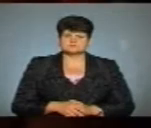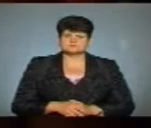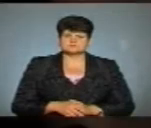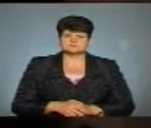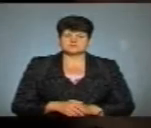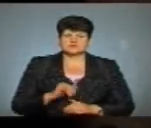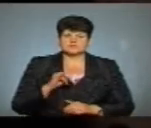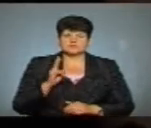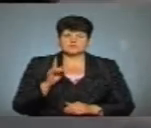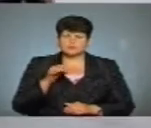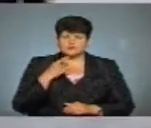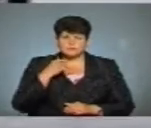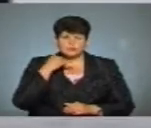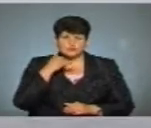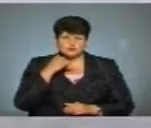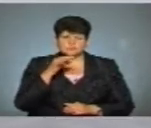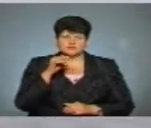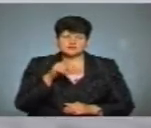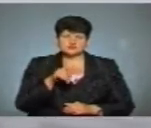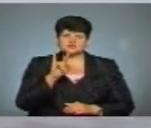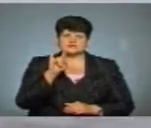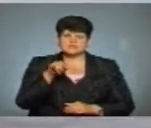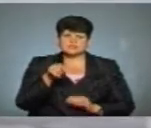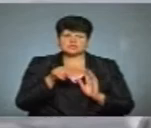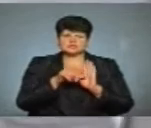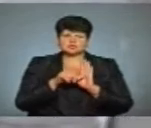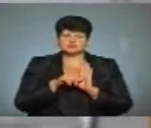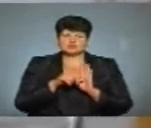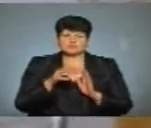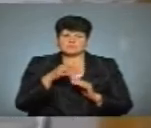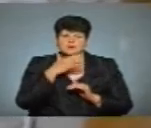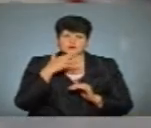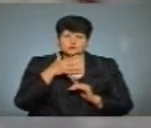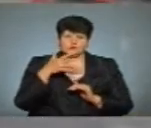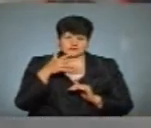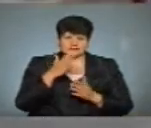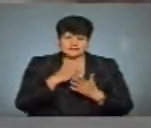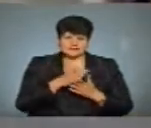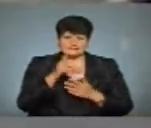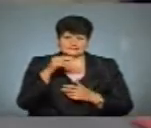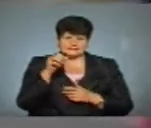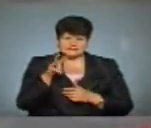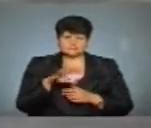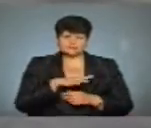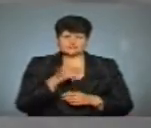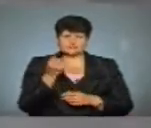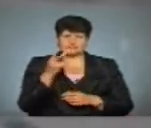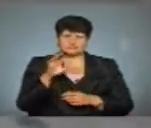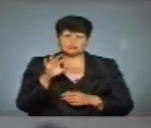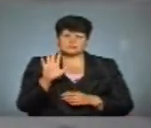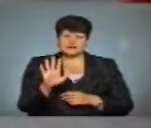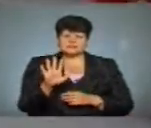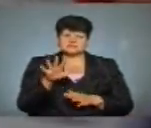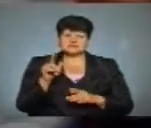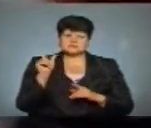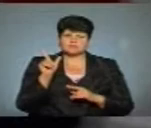Ірина Крупа каже, повідомлення про те, що з вікна на 6-му поверсі багатоповерхівки йде дим, надійшло о 12:05. На місце